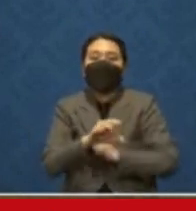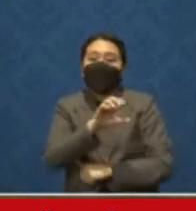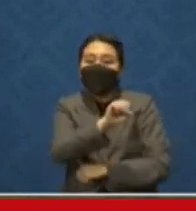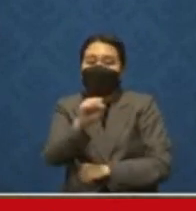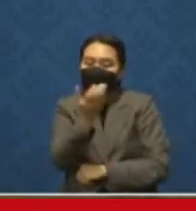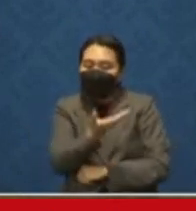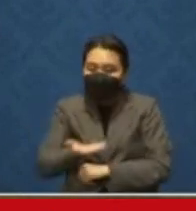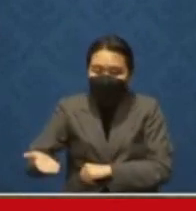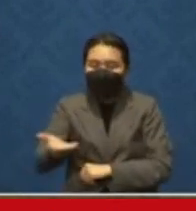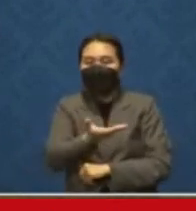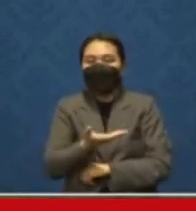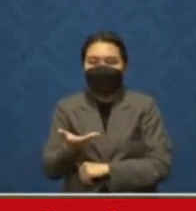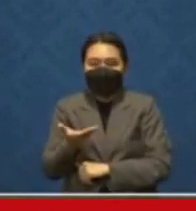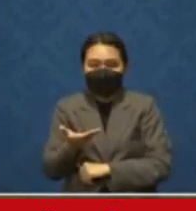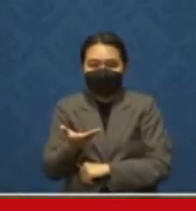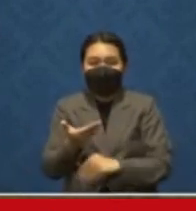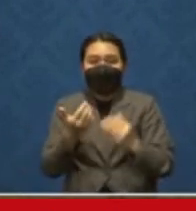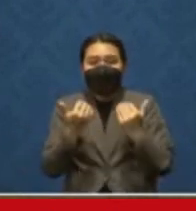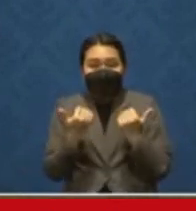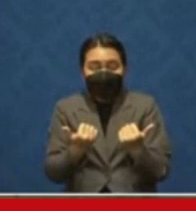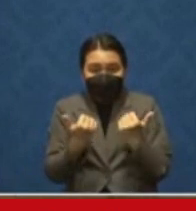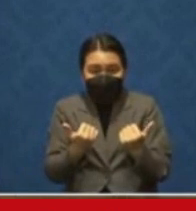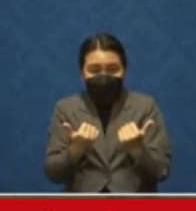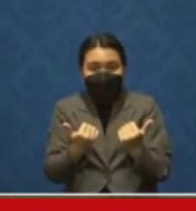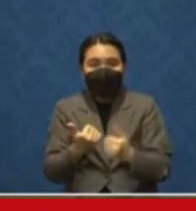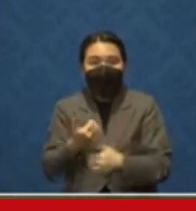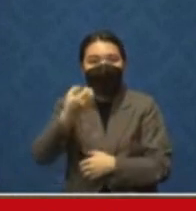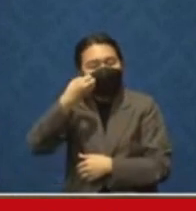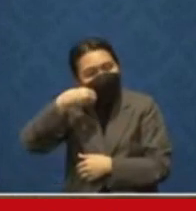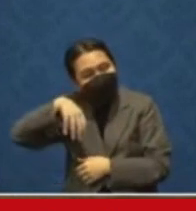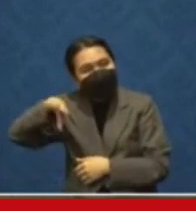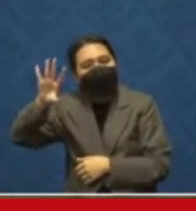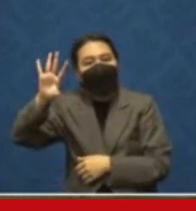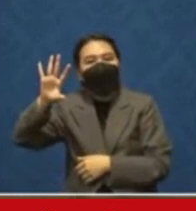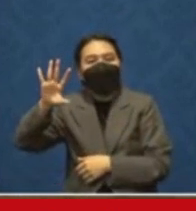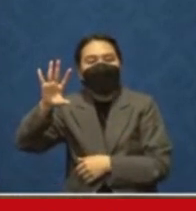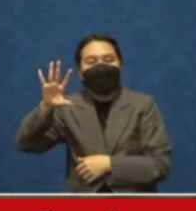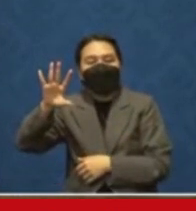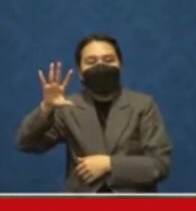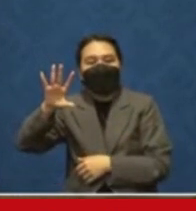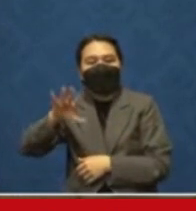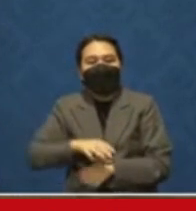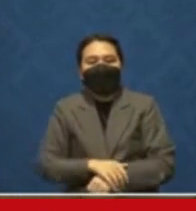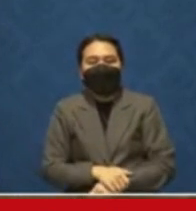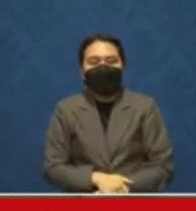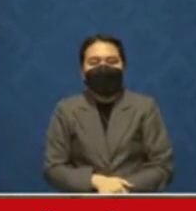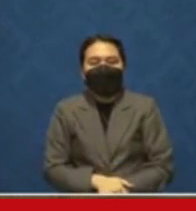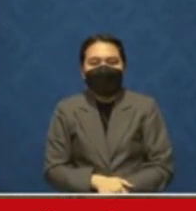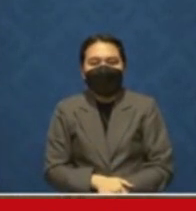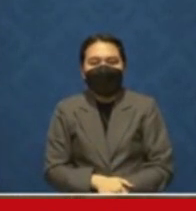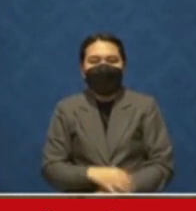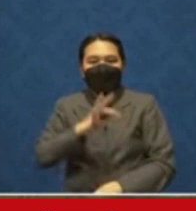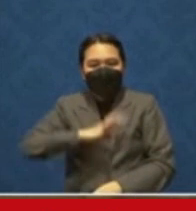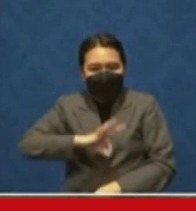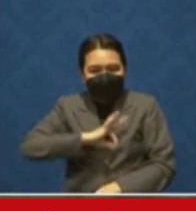เลยกราบเรียนท่านว่าที่ว่ากันมาทั้งหมดและก็ขอเพื่อนสมาชิกทุก